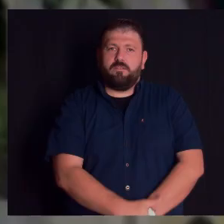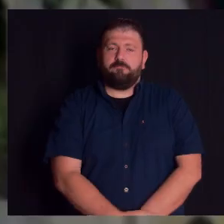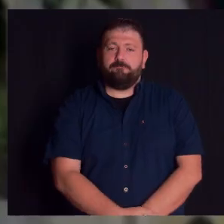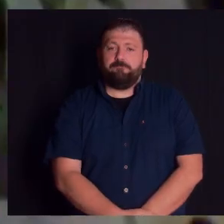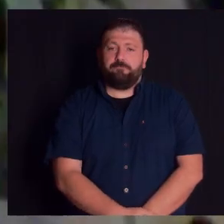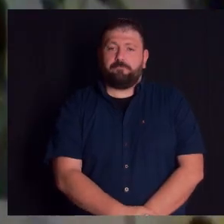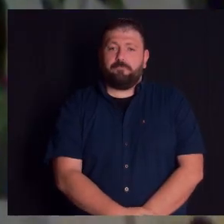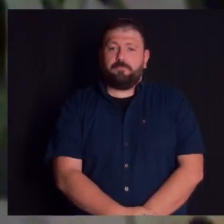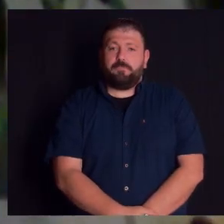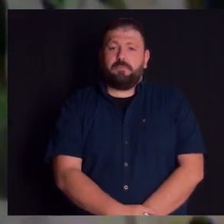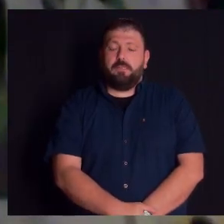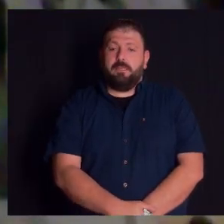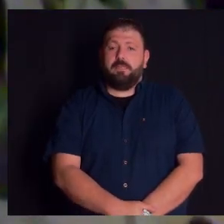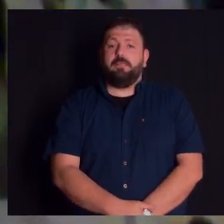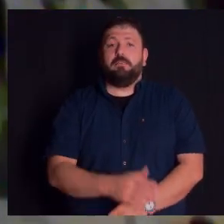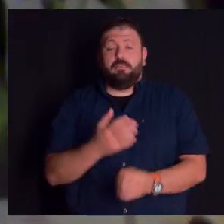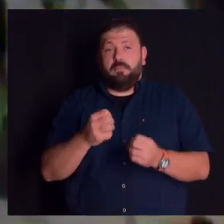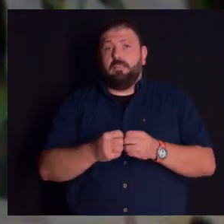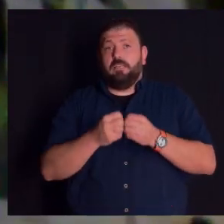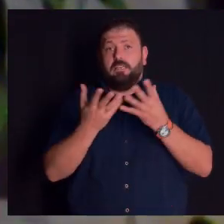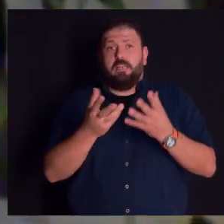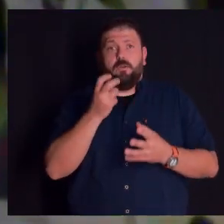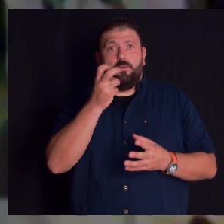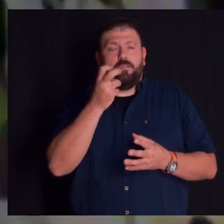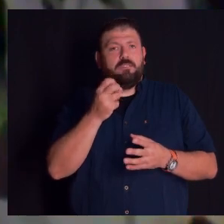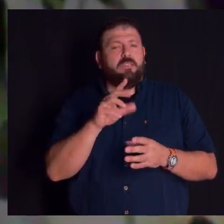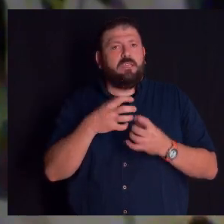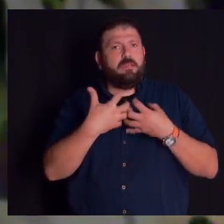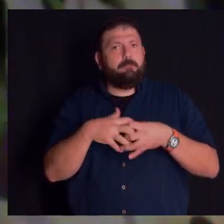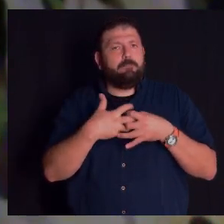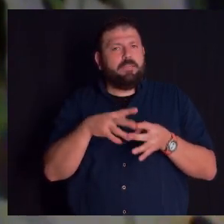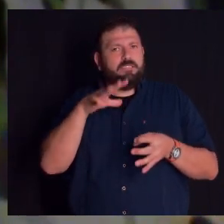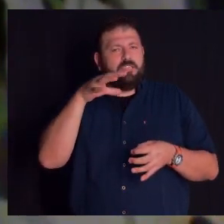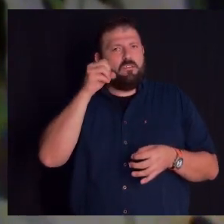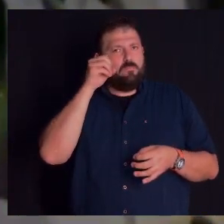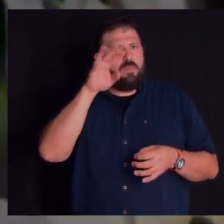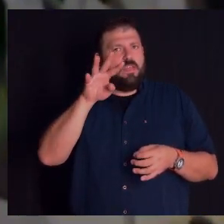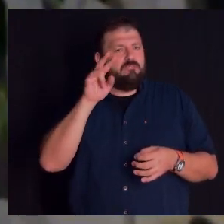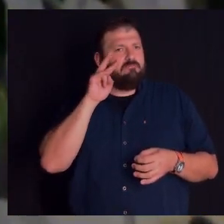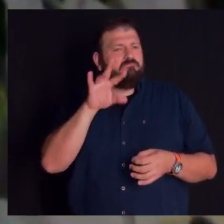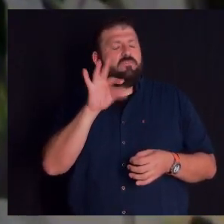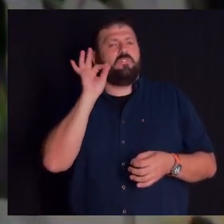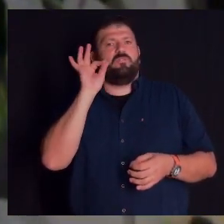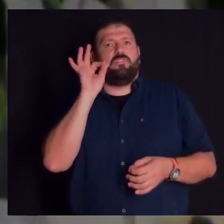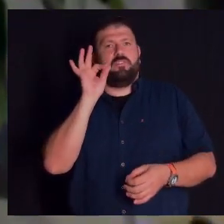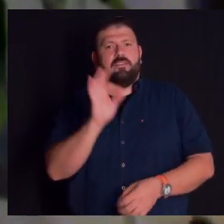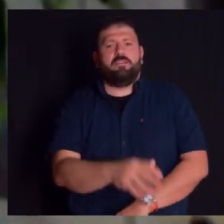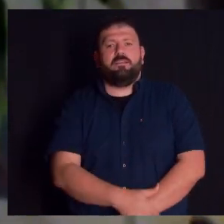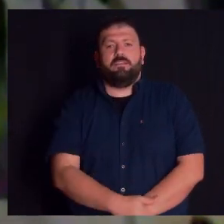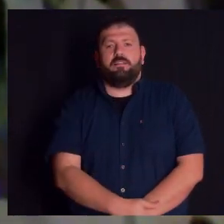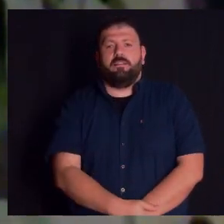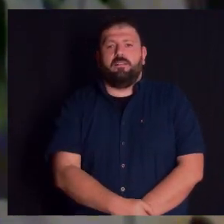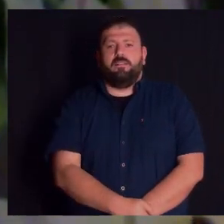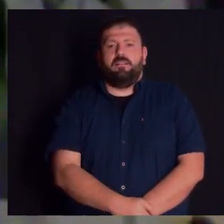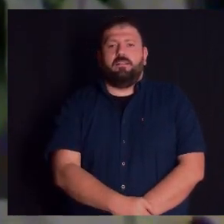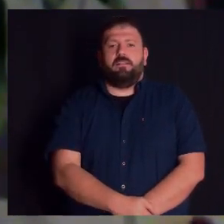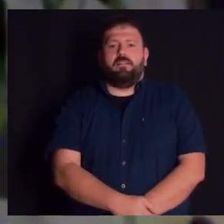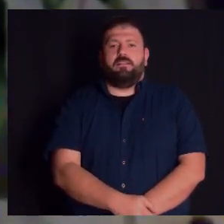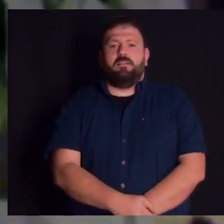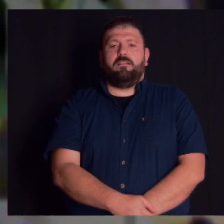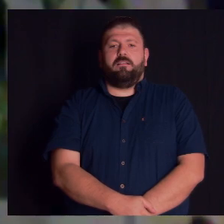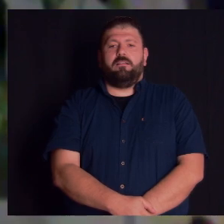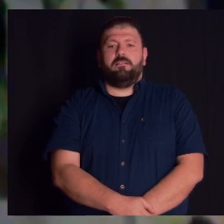нашла в лице Omnilife. And of course, this company is OmniLife. Проработав с 2005